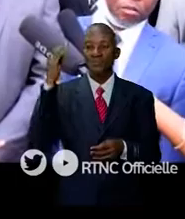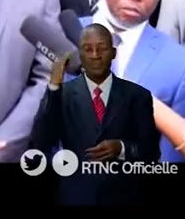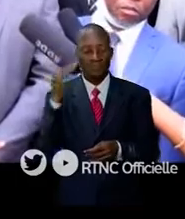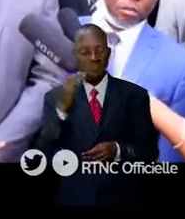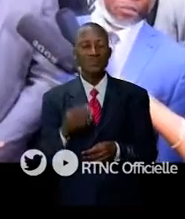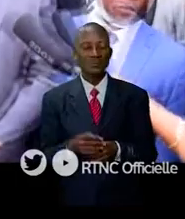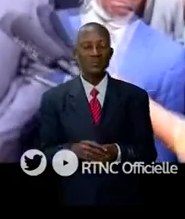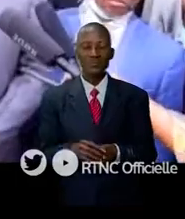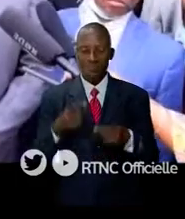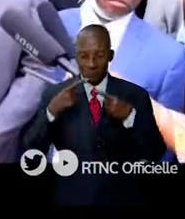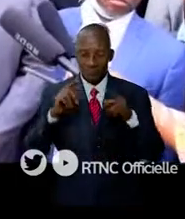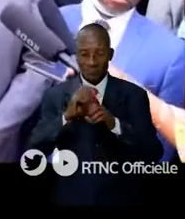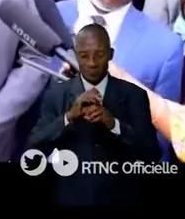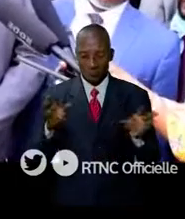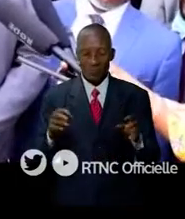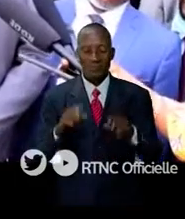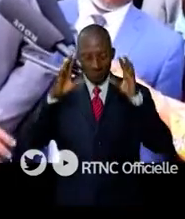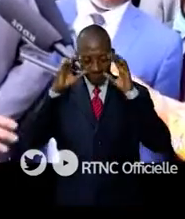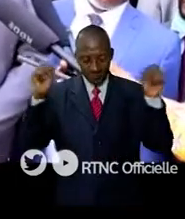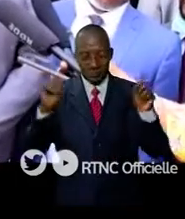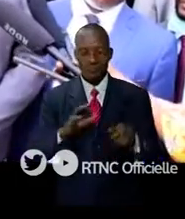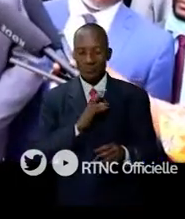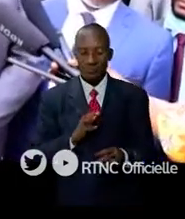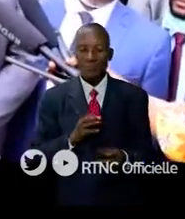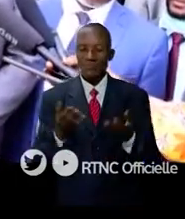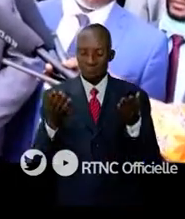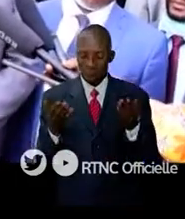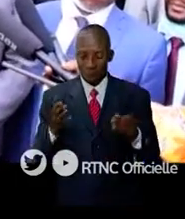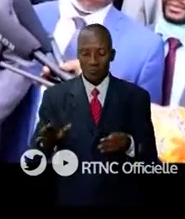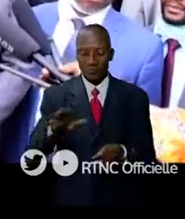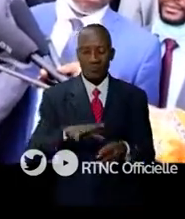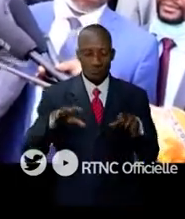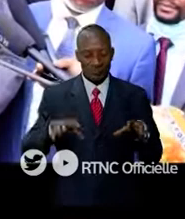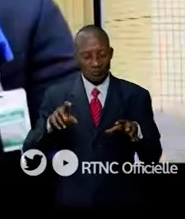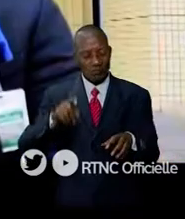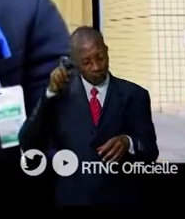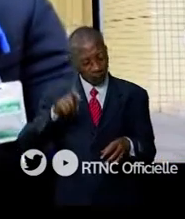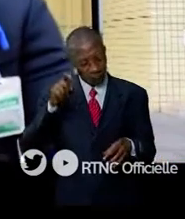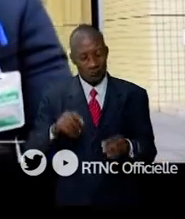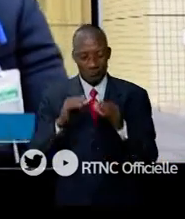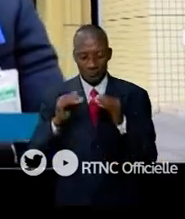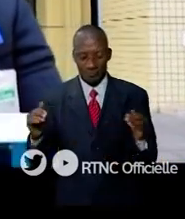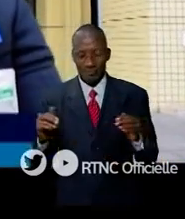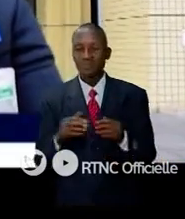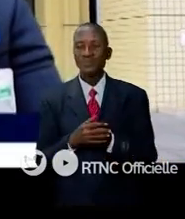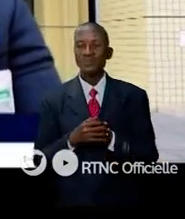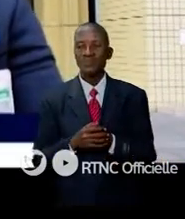déterminés, en tout cas à combattre ces insécurités que nous vivons dans tout le pays, en particularité dans le Nord Kivu. Il nous a